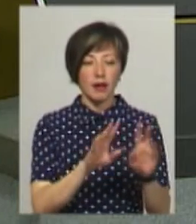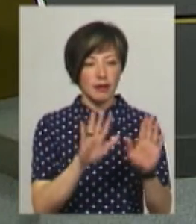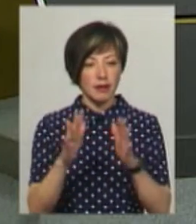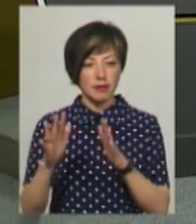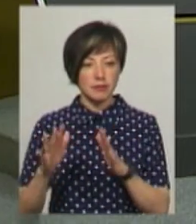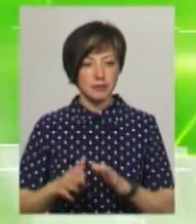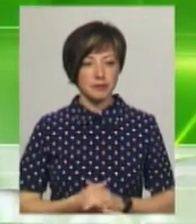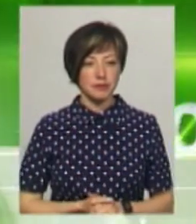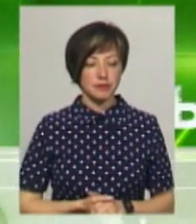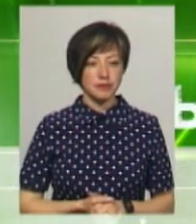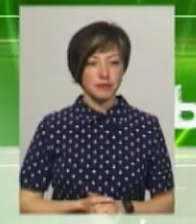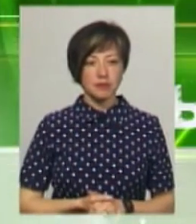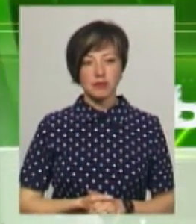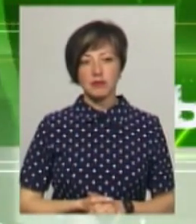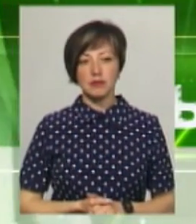теми.